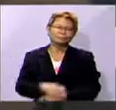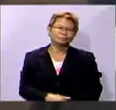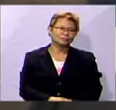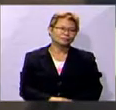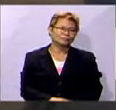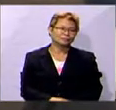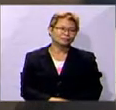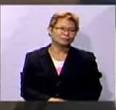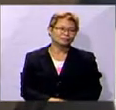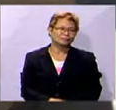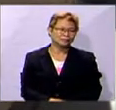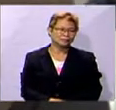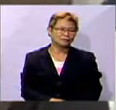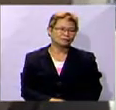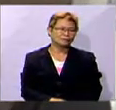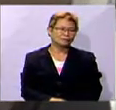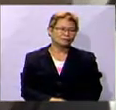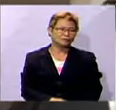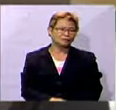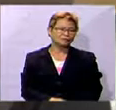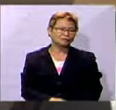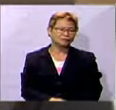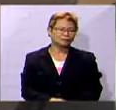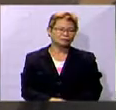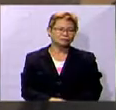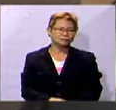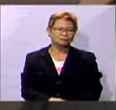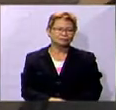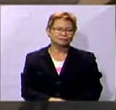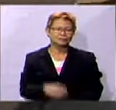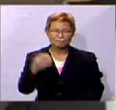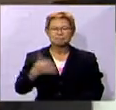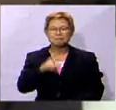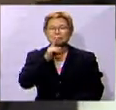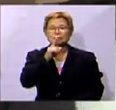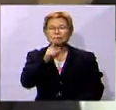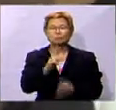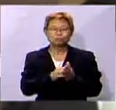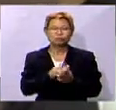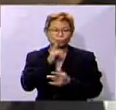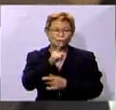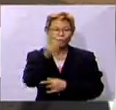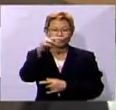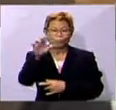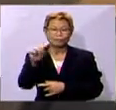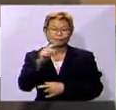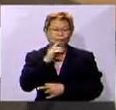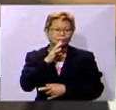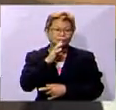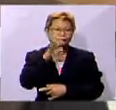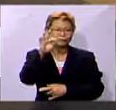Setakat yang saya dah, yang setahun yang sebelumnya, kalau ikut dari infra, memang diorang bagi, memang sungguh bagi kita, kita bagi katakan